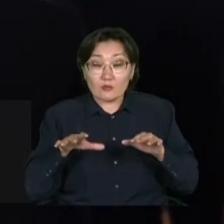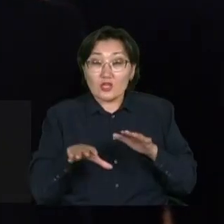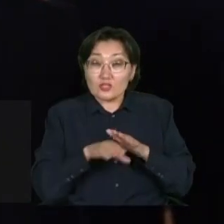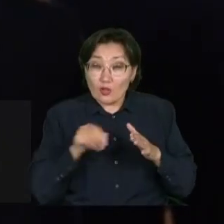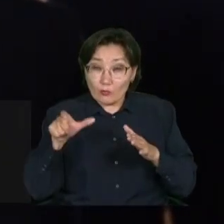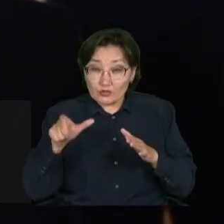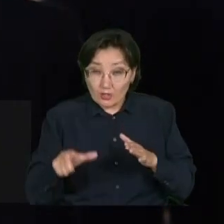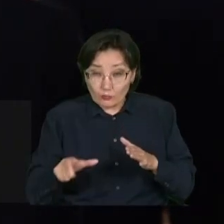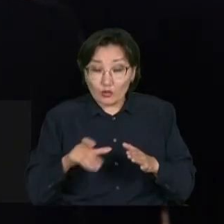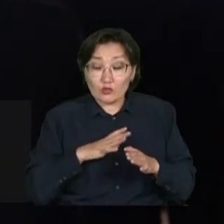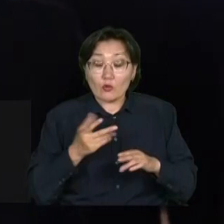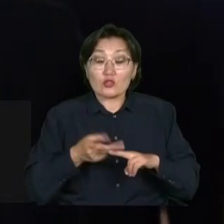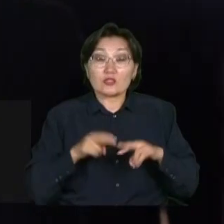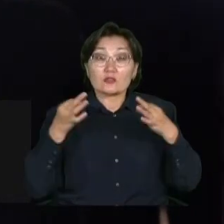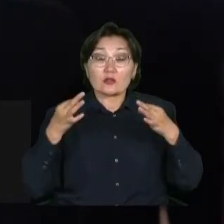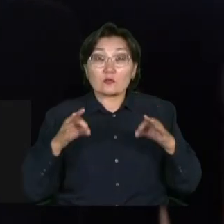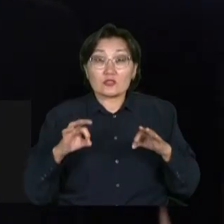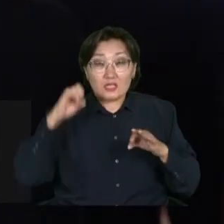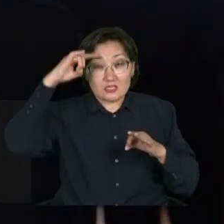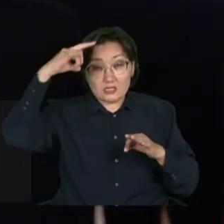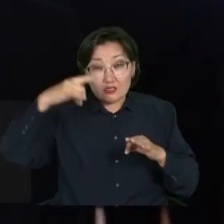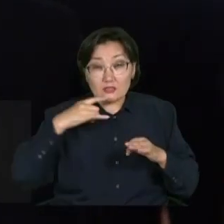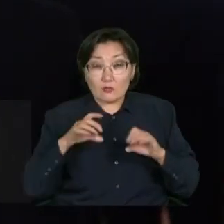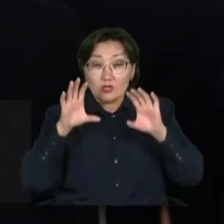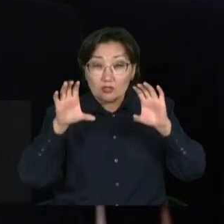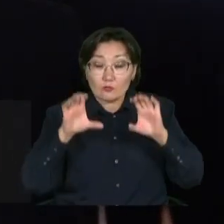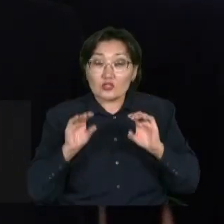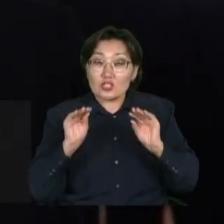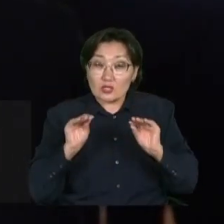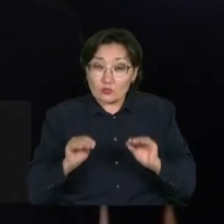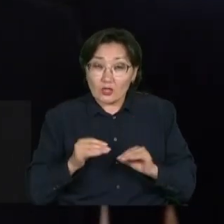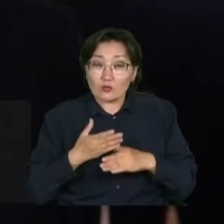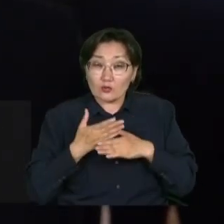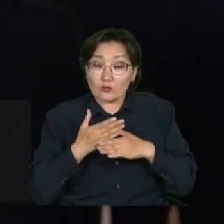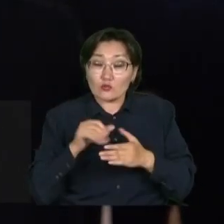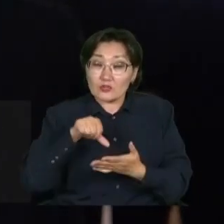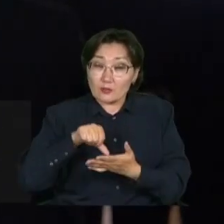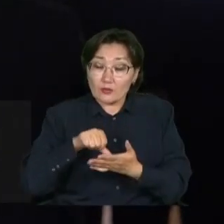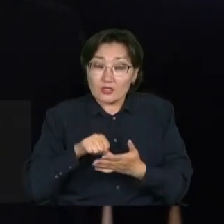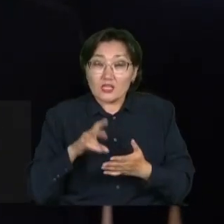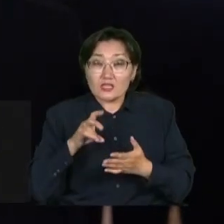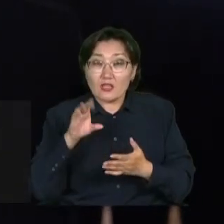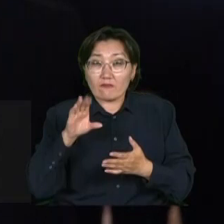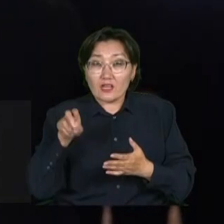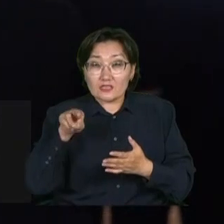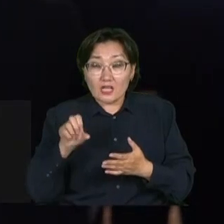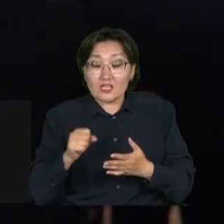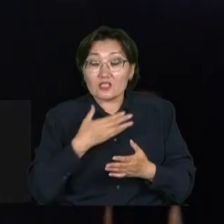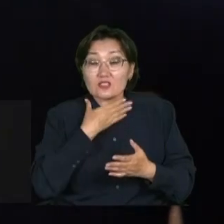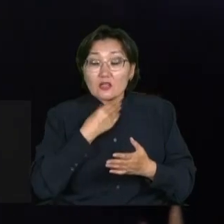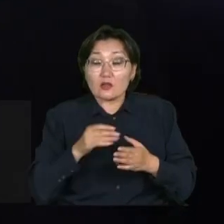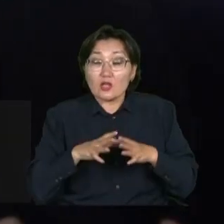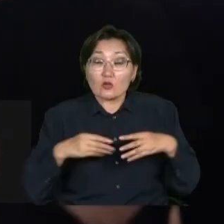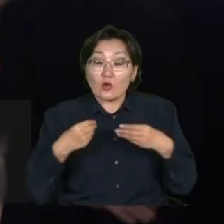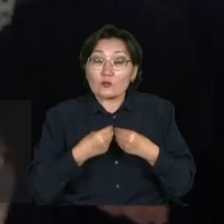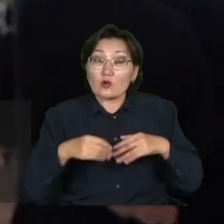де осы тәуелсіз елдің заңдарын шығаруға ат салысты, Невада семей сияқты қоғамдық қозғалыстарға